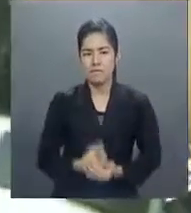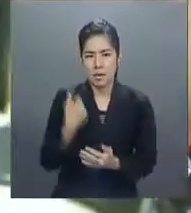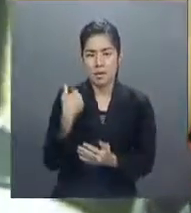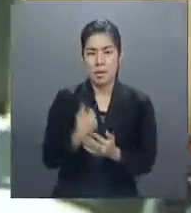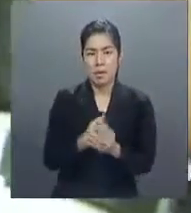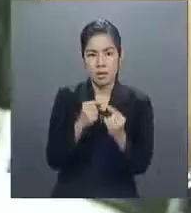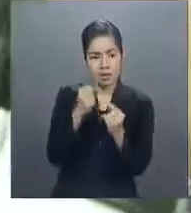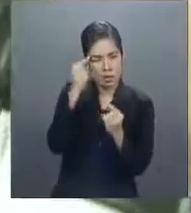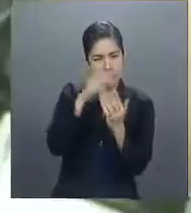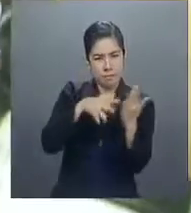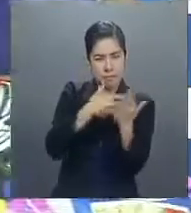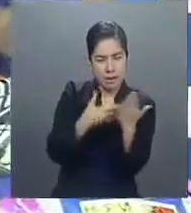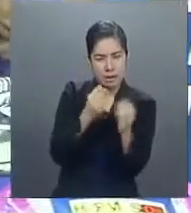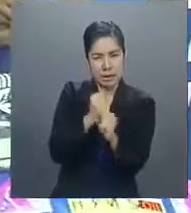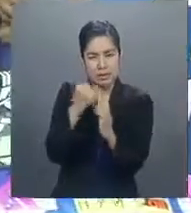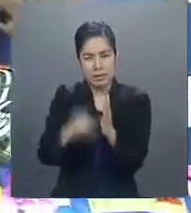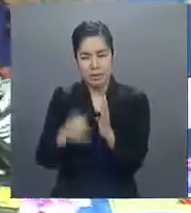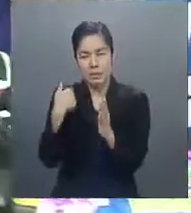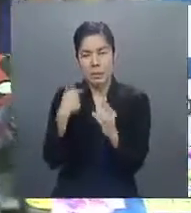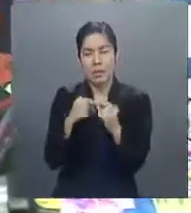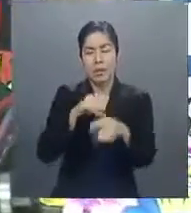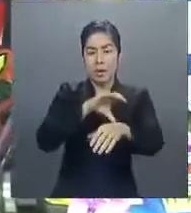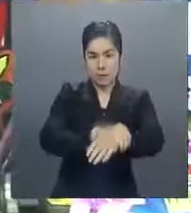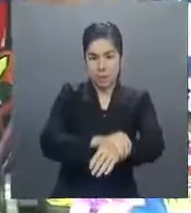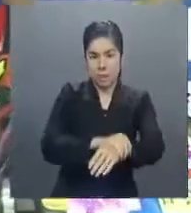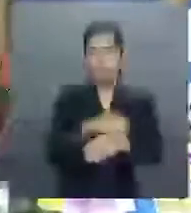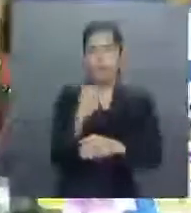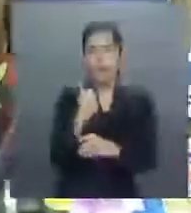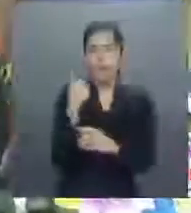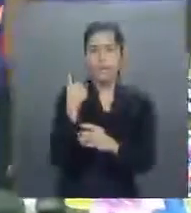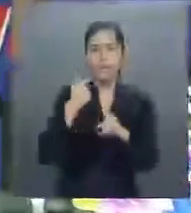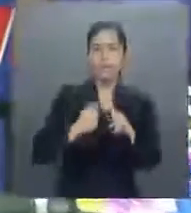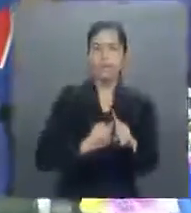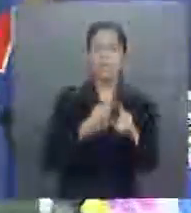งก่อนส่งให้ตำรวจดำเนินคดีหรือส่งให้ผู้ปกครองแล้วแต่กรณีครับ